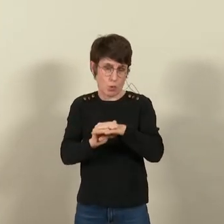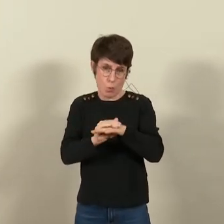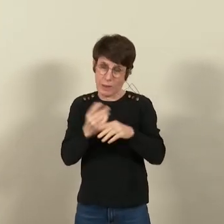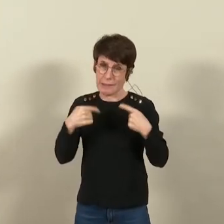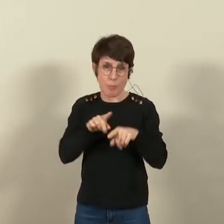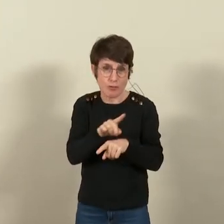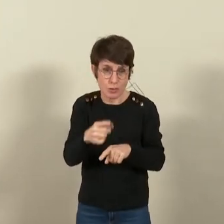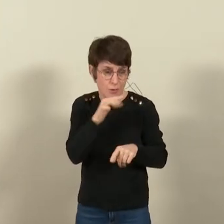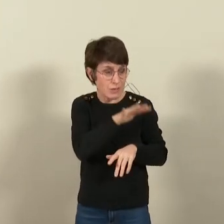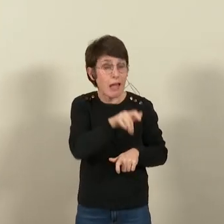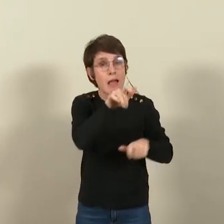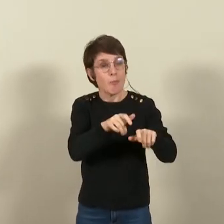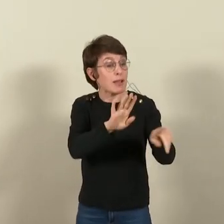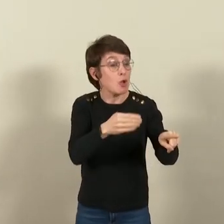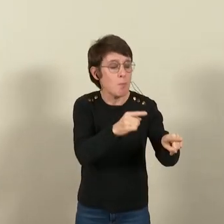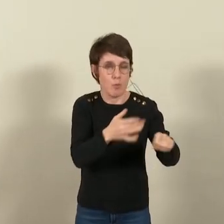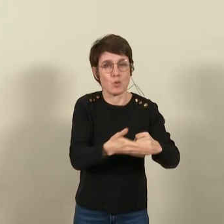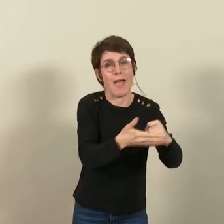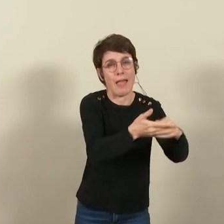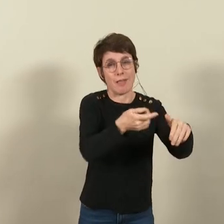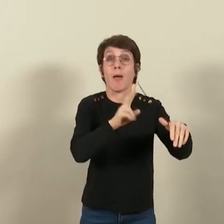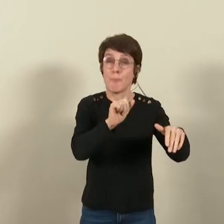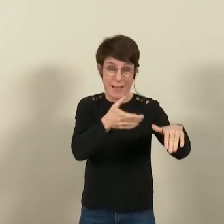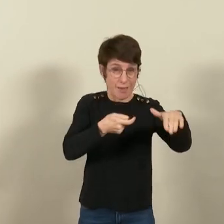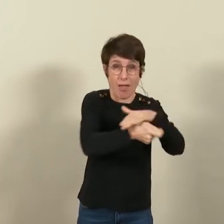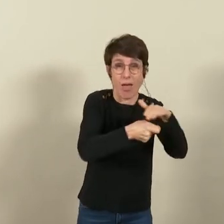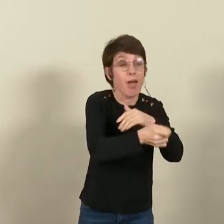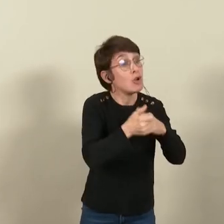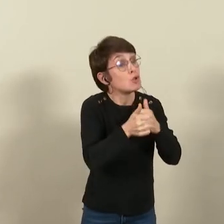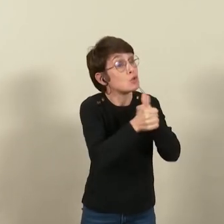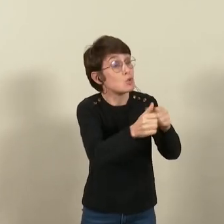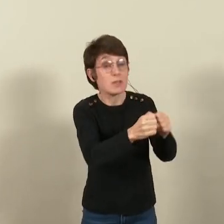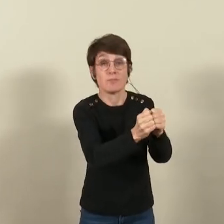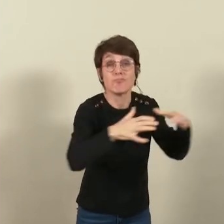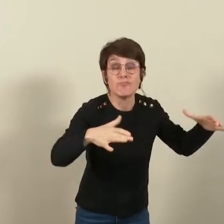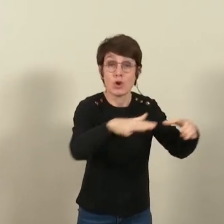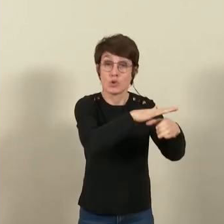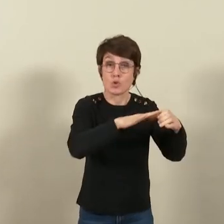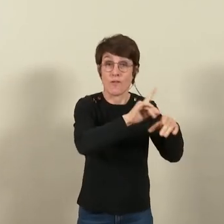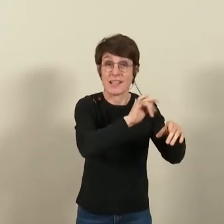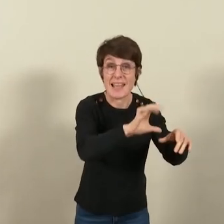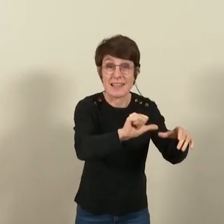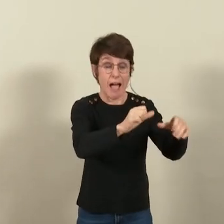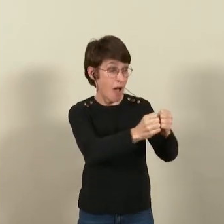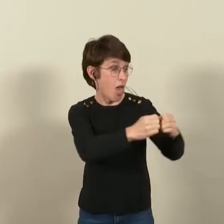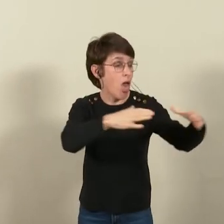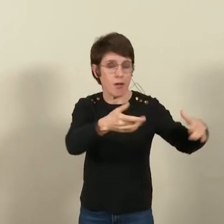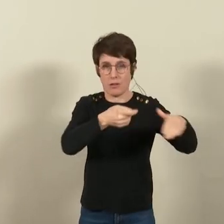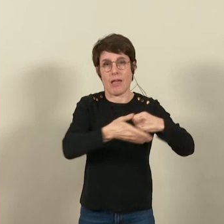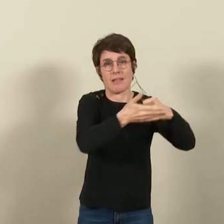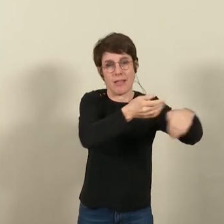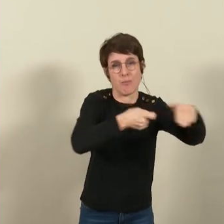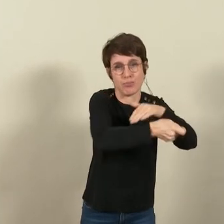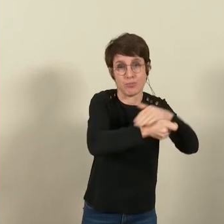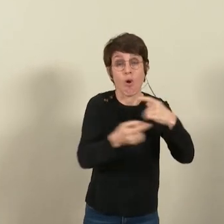ceux qui en ont le moins besoin la pack étant fondé sur l'hectare et la production et des politiques commerciales iniques qui mettent en concurrence